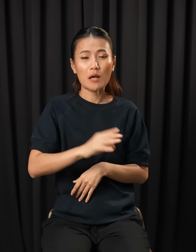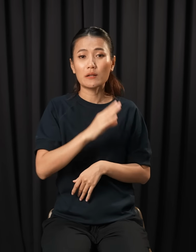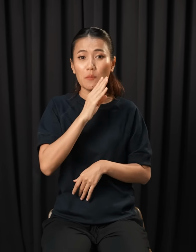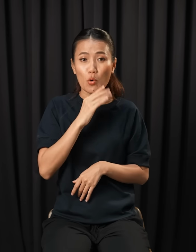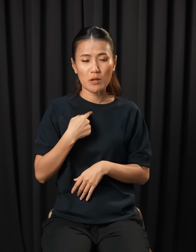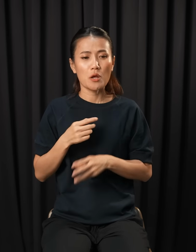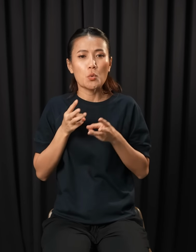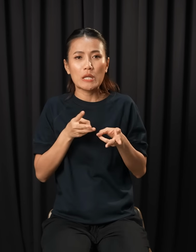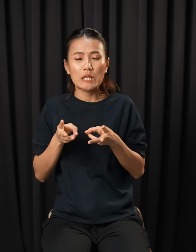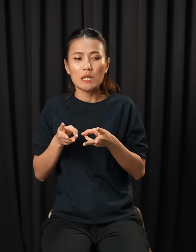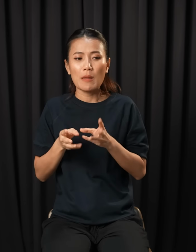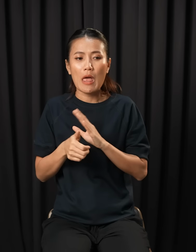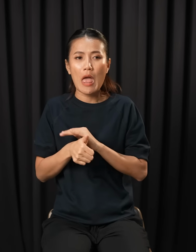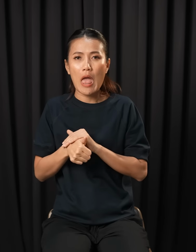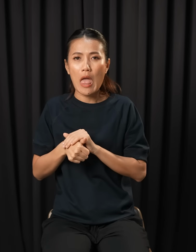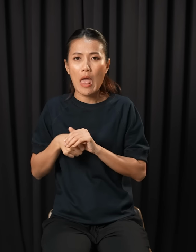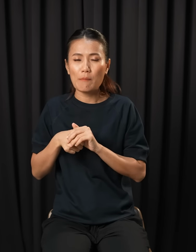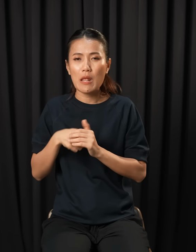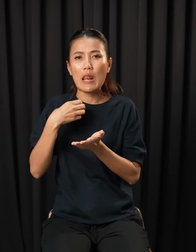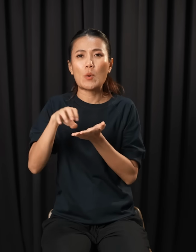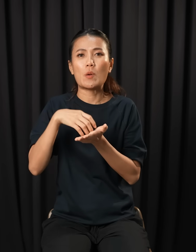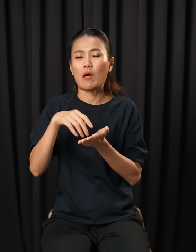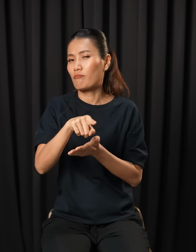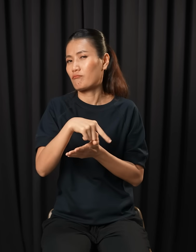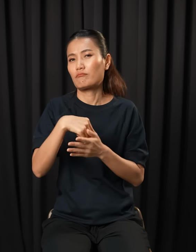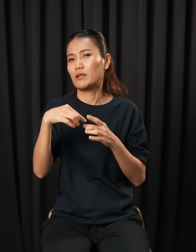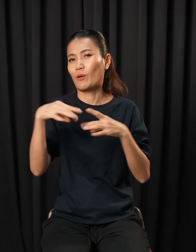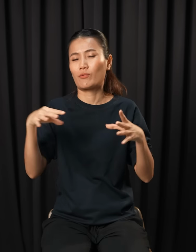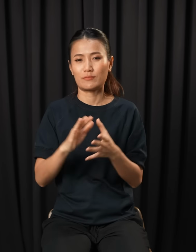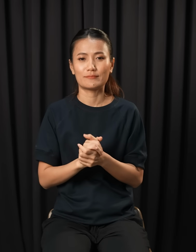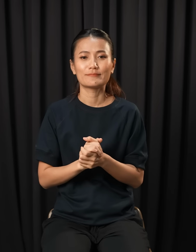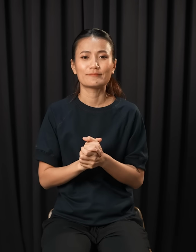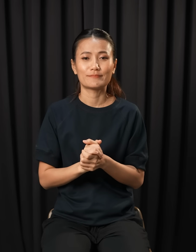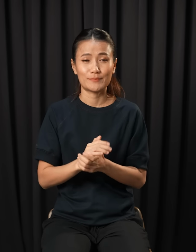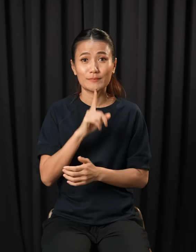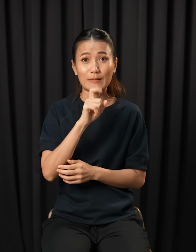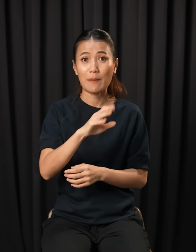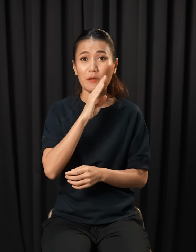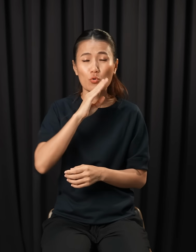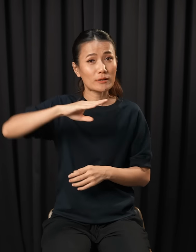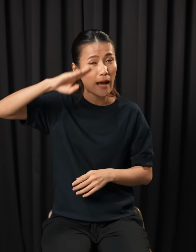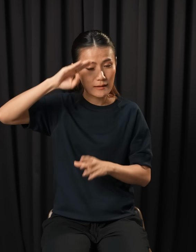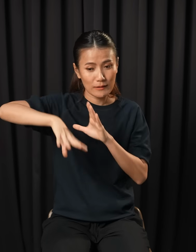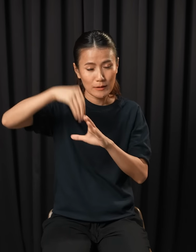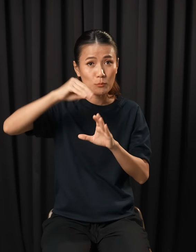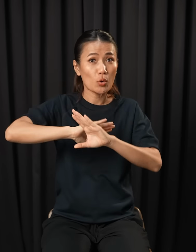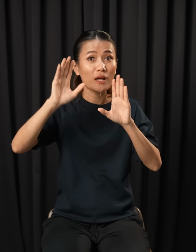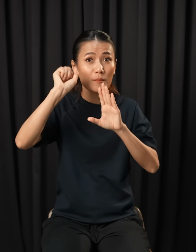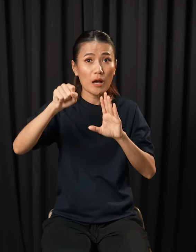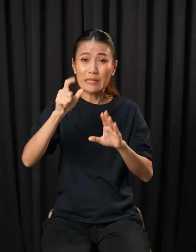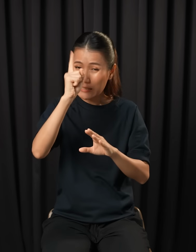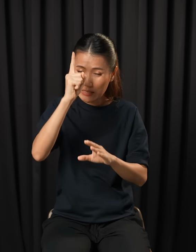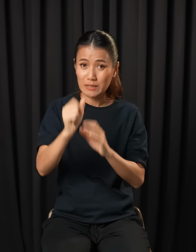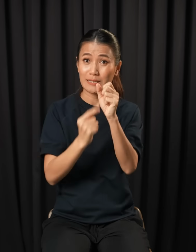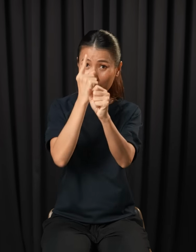คอันนี้ต้องเคลียร์เพราะไม่งั้นเนี่ยถ้าตัวเขาใช้วิธีหลีกเลี่ยงแล้วเขามาพูดแบบนี้ไม่แฟร ์ คราวนี้ถ้าเกิดว่